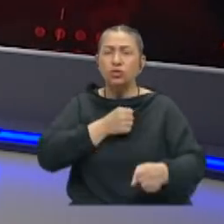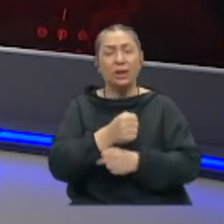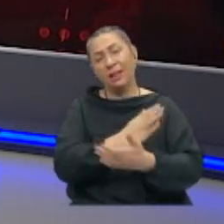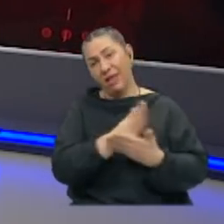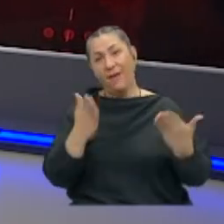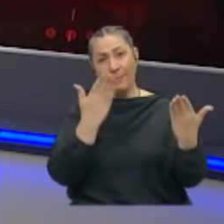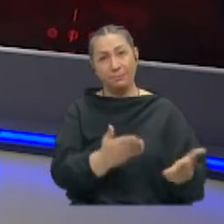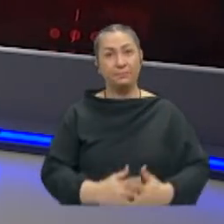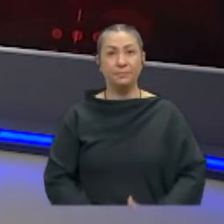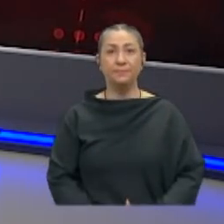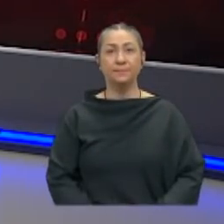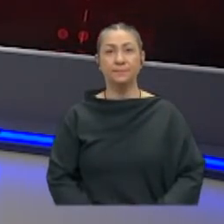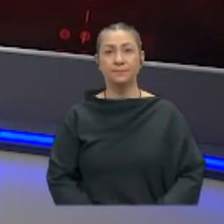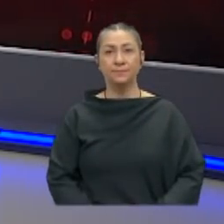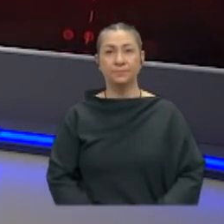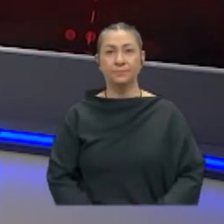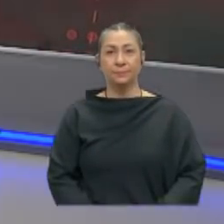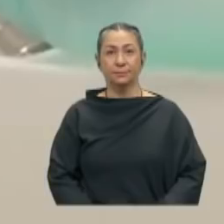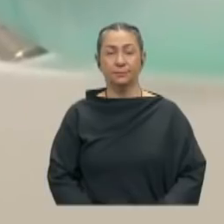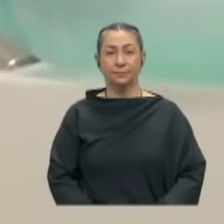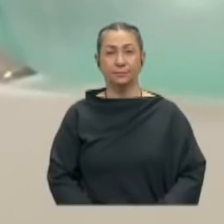mücadeleye devam ediyor.